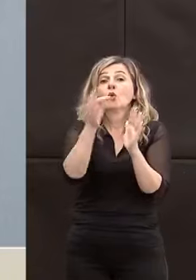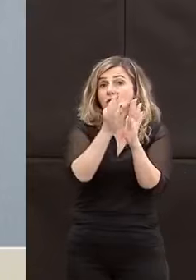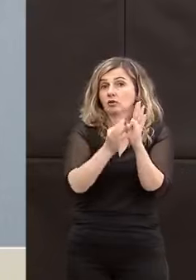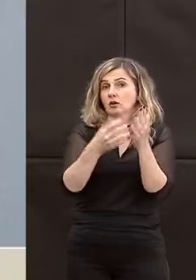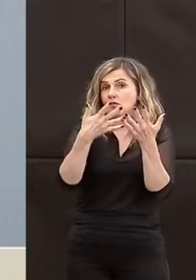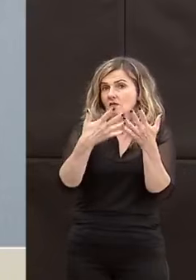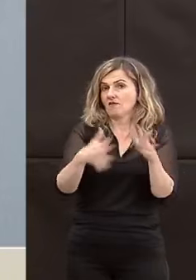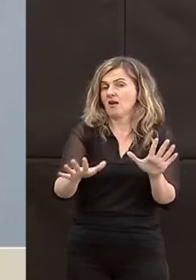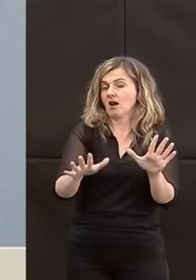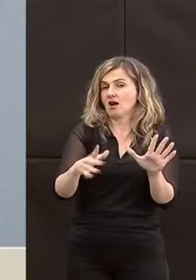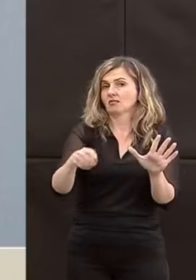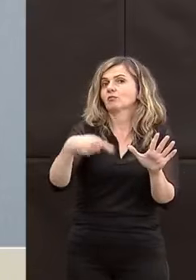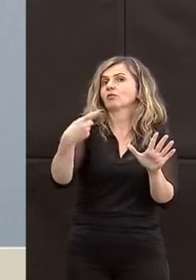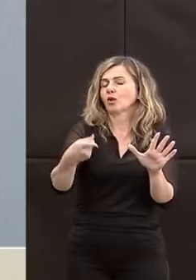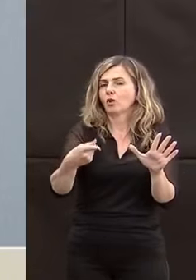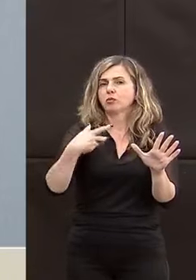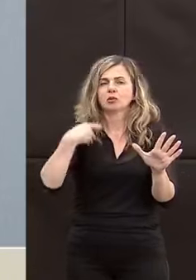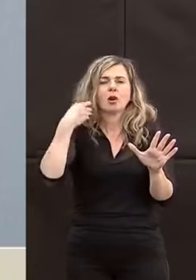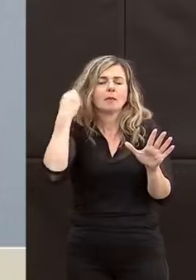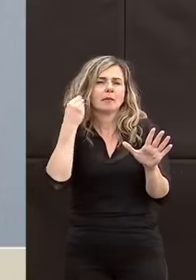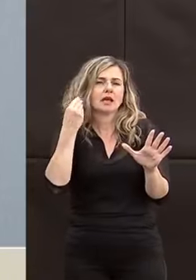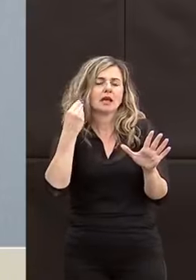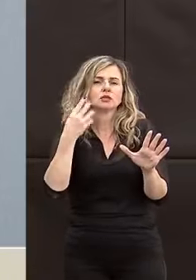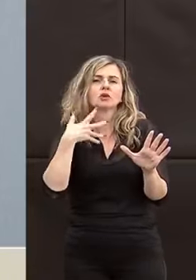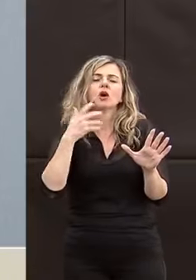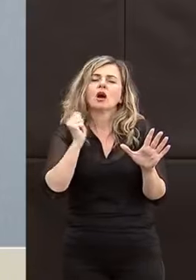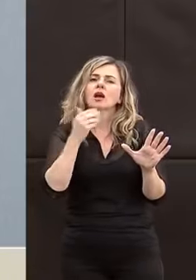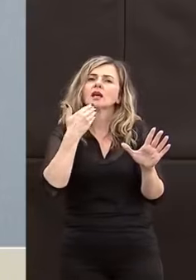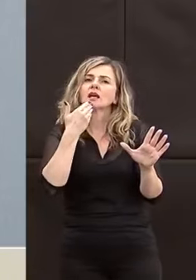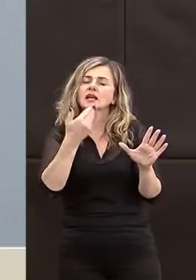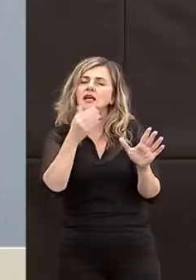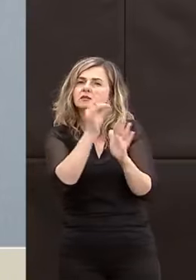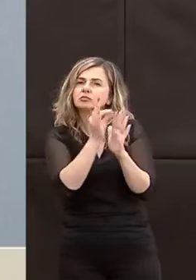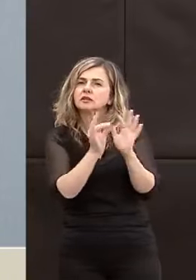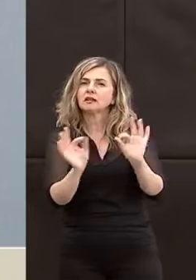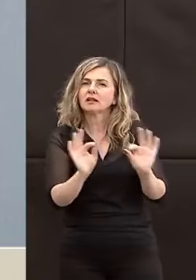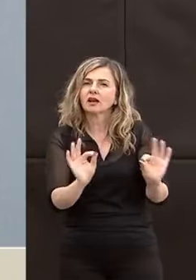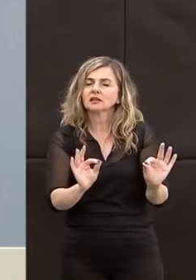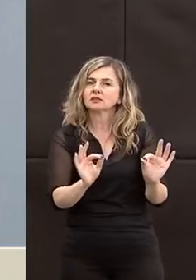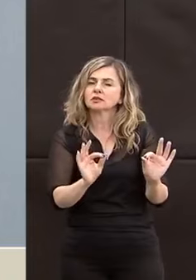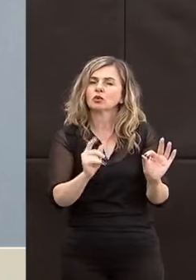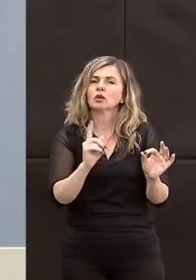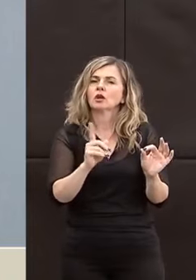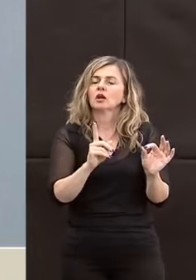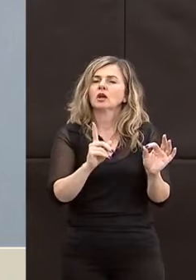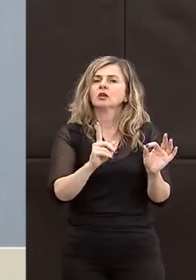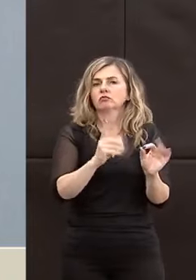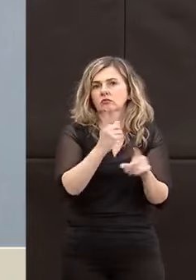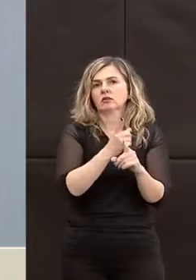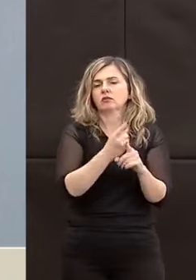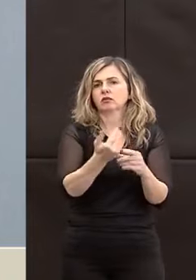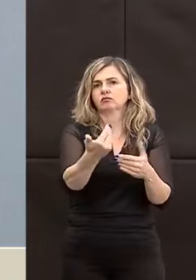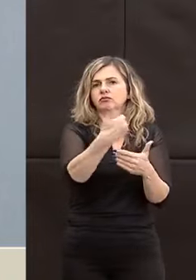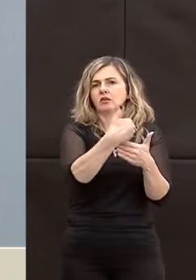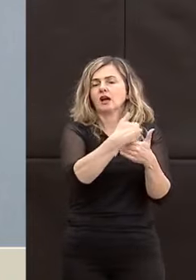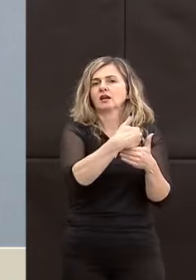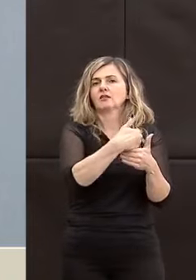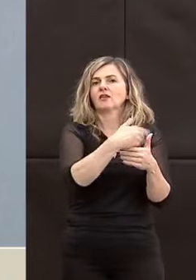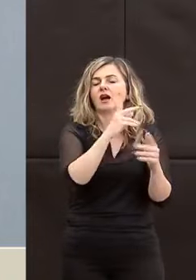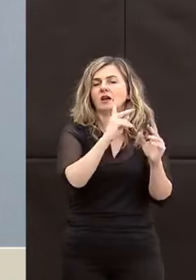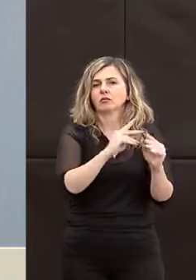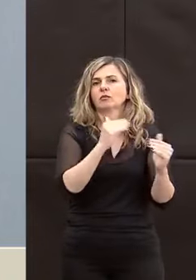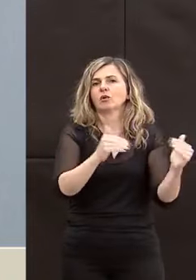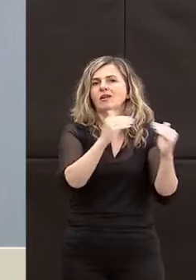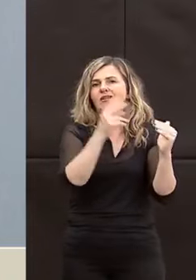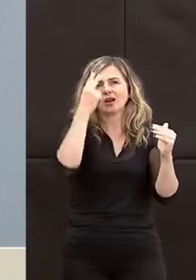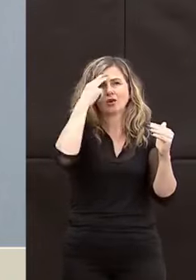penso che saremo in grado probabilmente anche grazie alle indicazioni che non dobbiamo dimenticare dovranno arrivare da roma per quanto